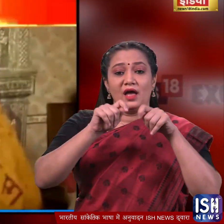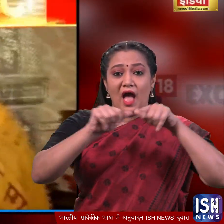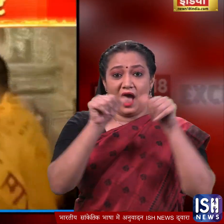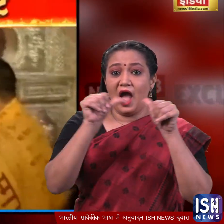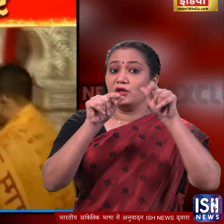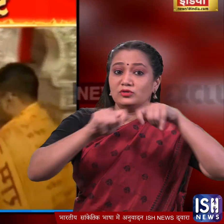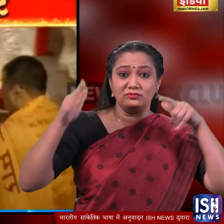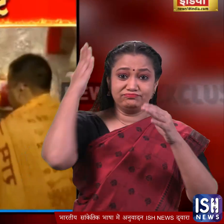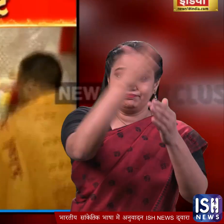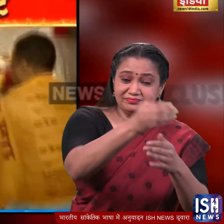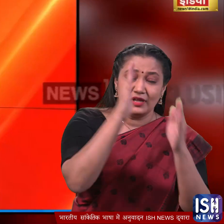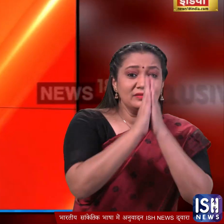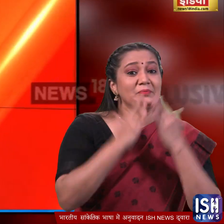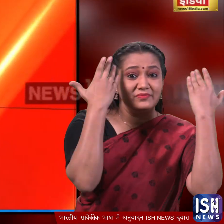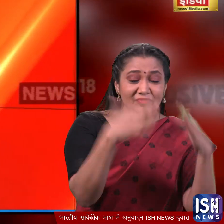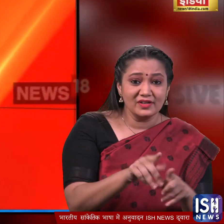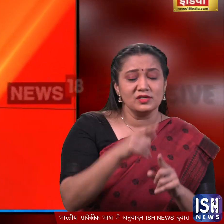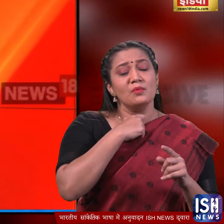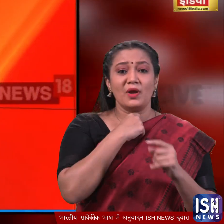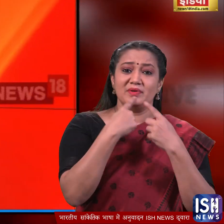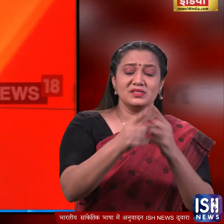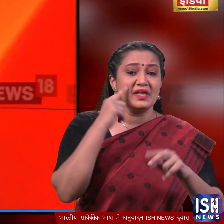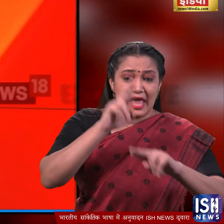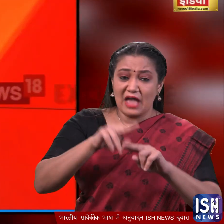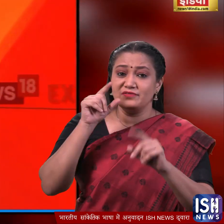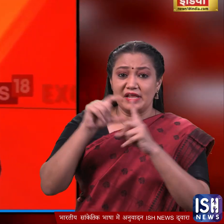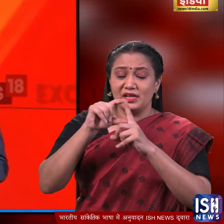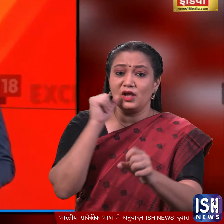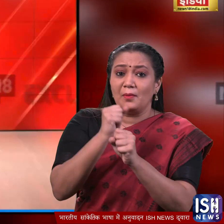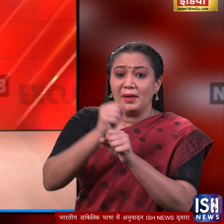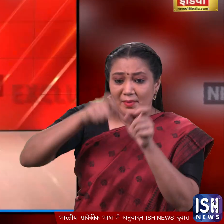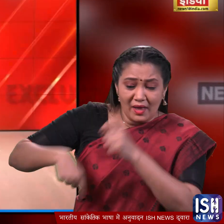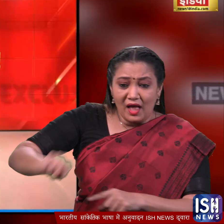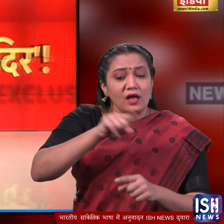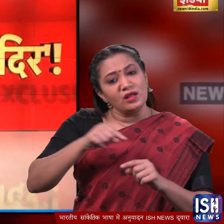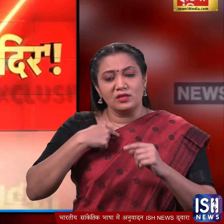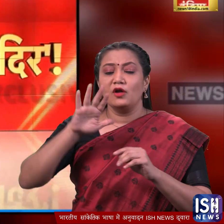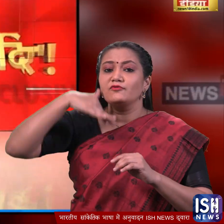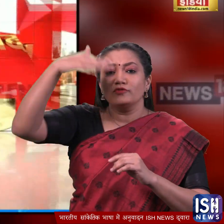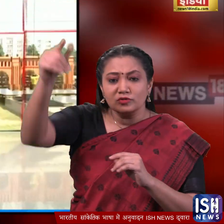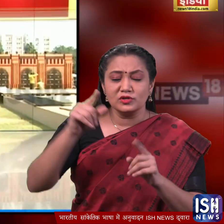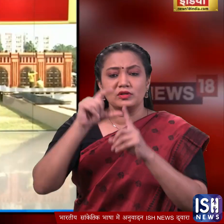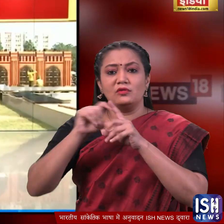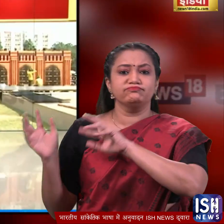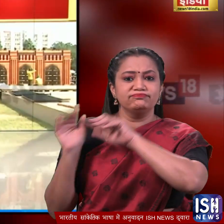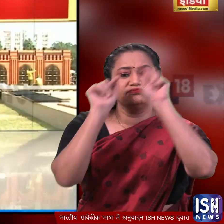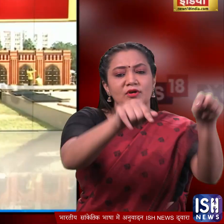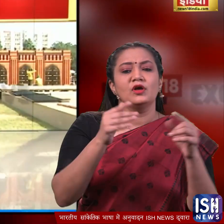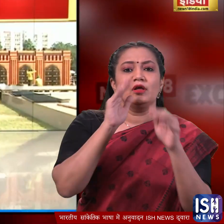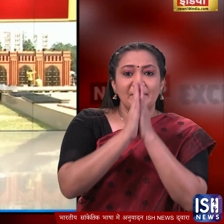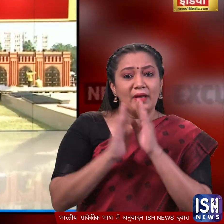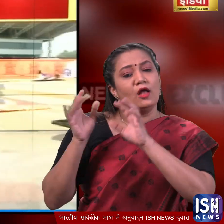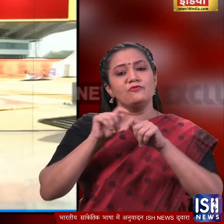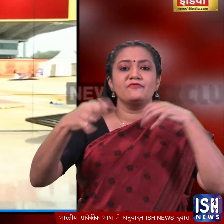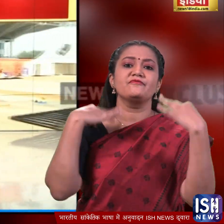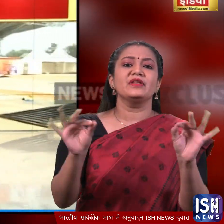करने अयोध्या गए थे, जहां उन्होंने वादा किया था कि उनकी सरकार दिल्ली के लोगों को मुफ्त में अयोध्या की यात्रा करवाएगी, और अब वो दिल्ली में राम